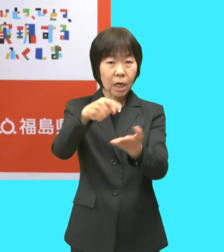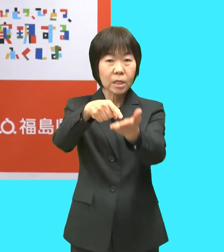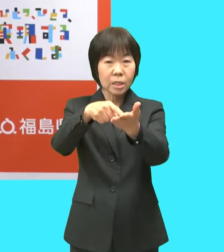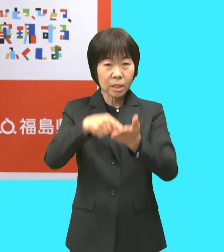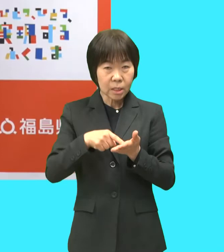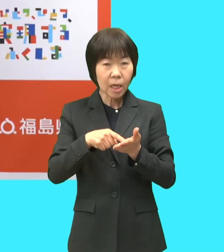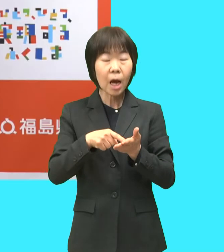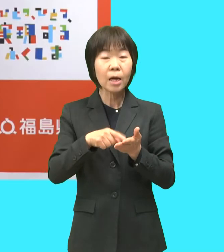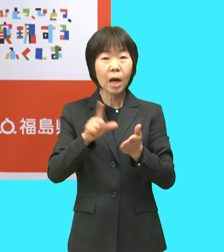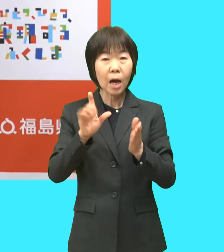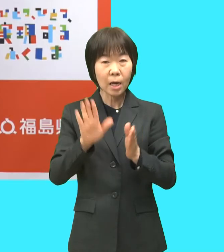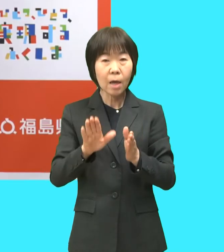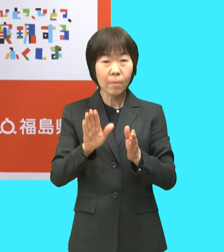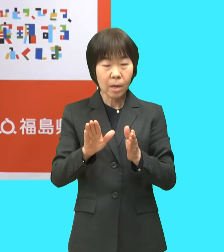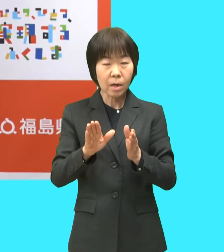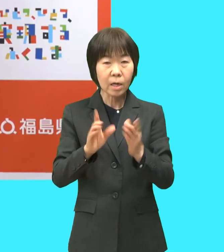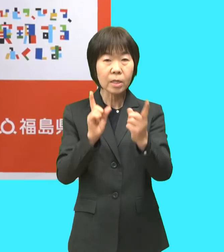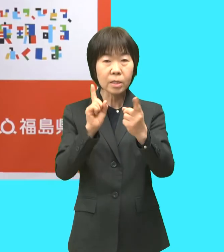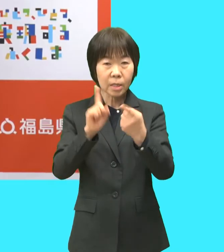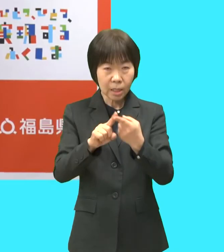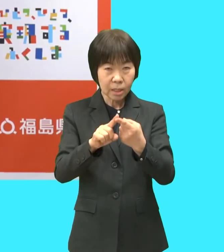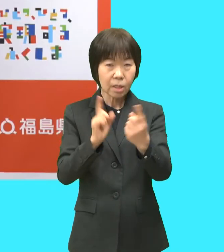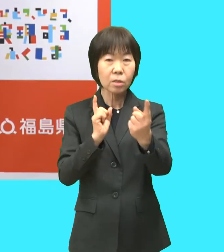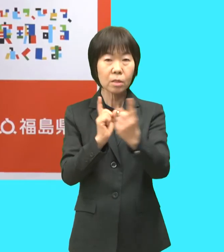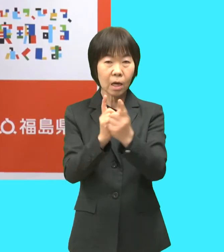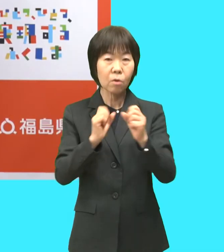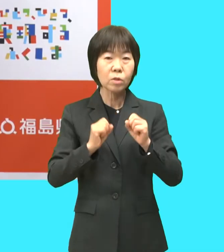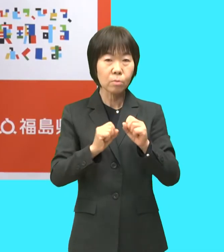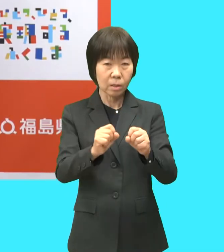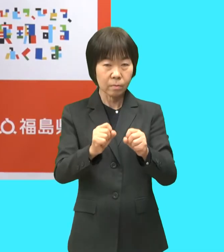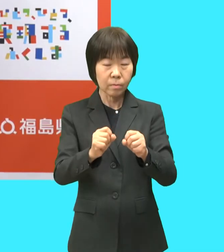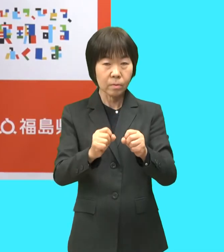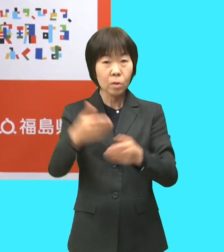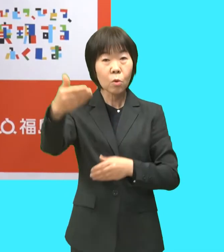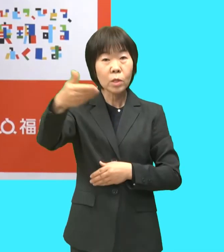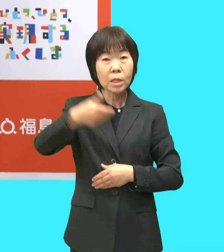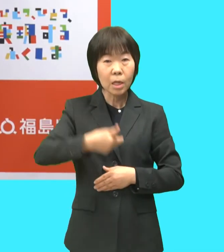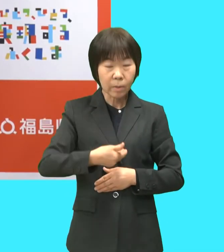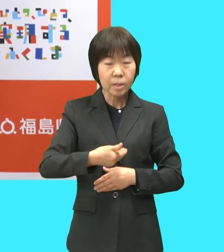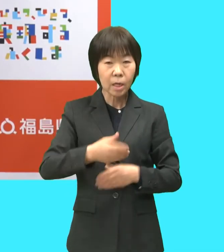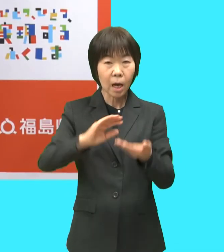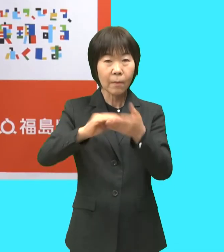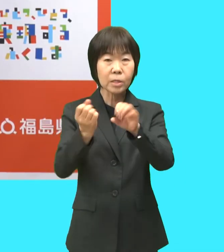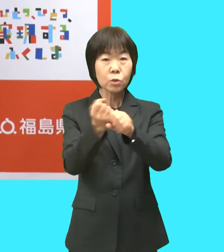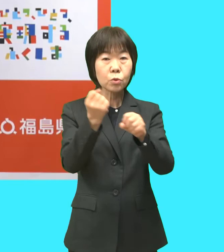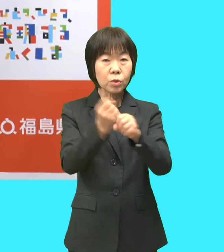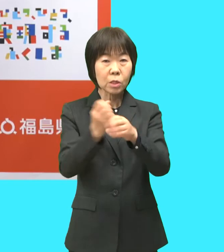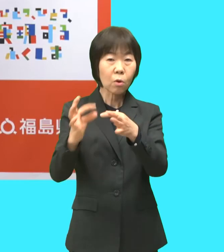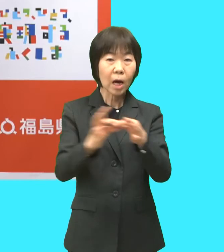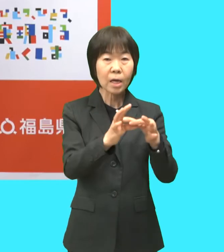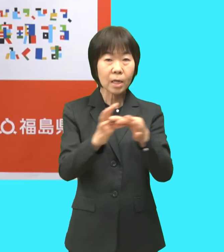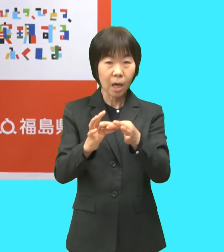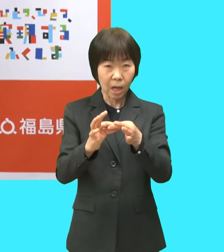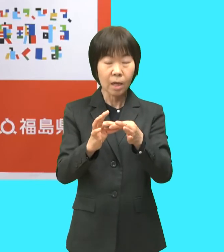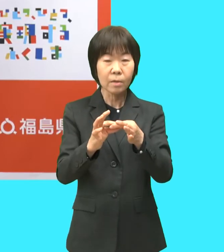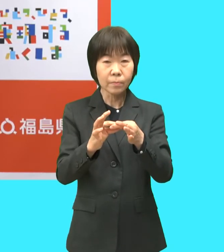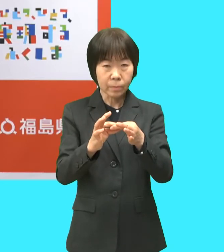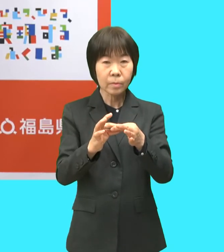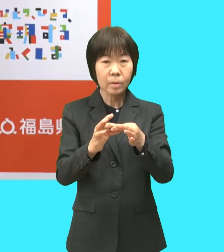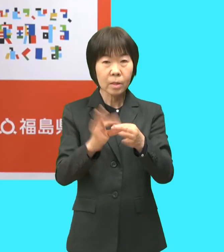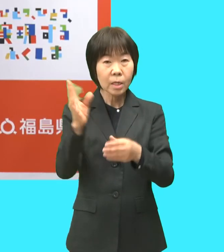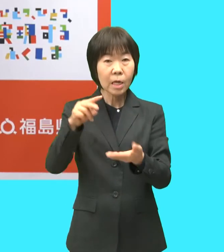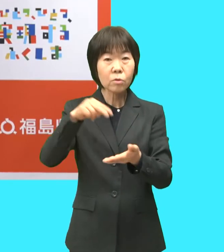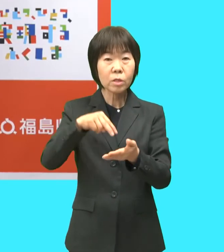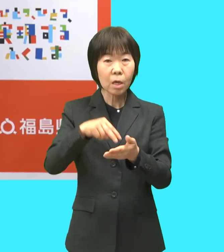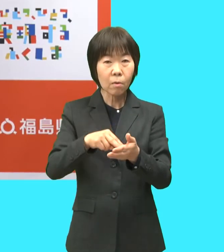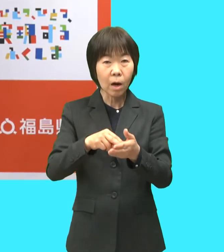れば適切に対応してまいります。またお尋ねがありましたまちづくりとの関係でありますが、県とし